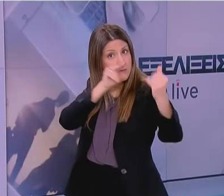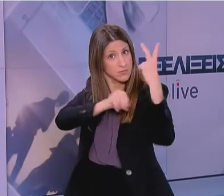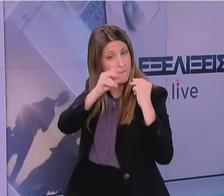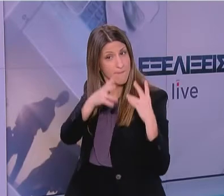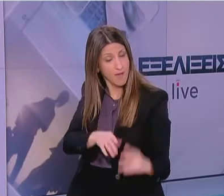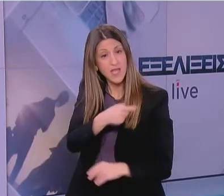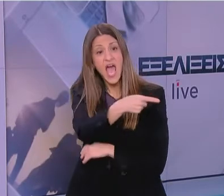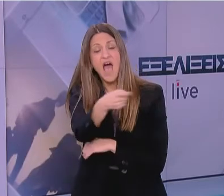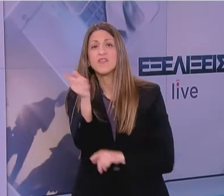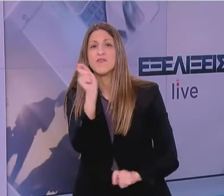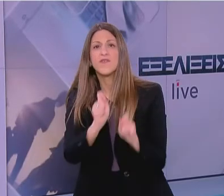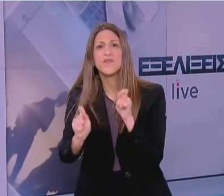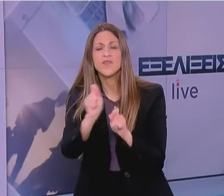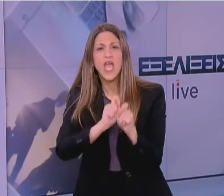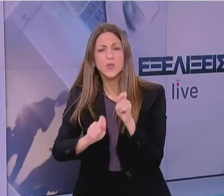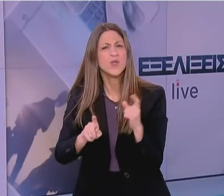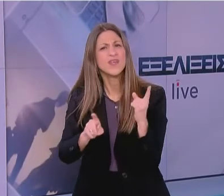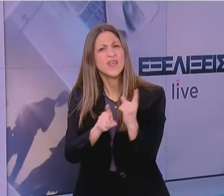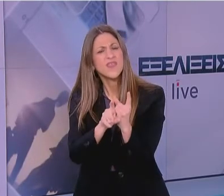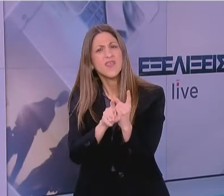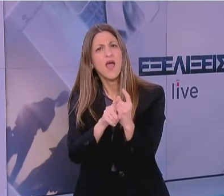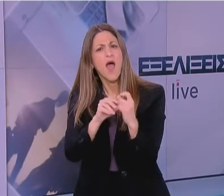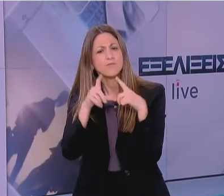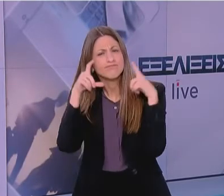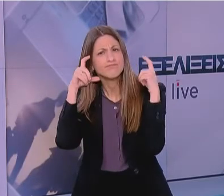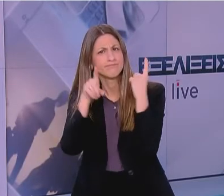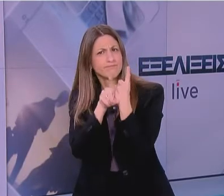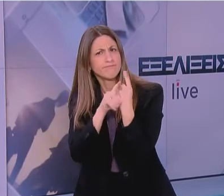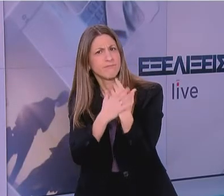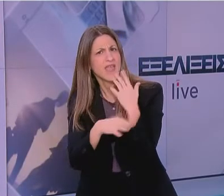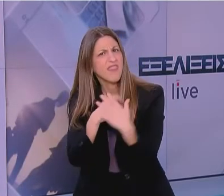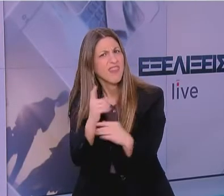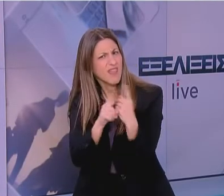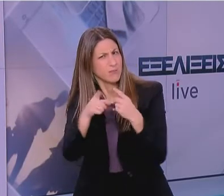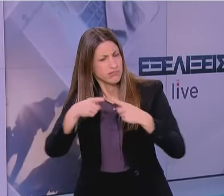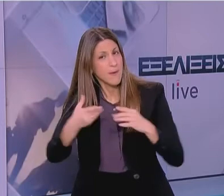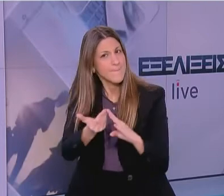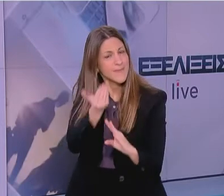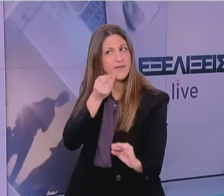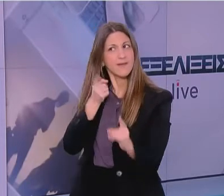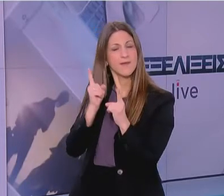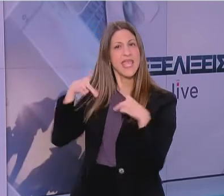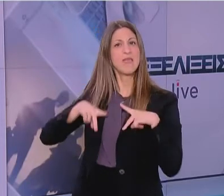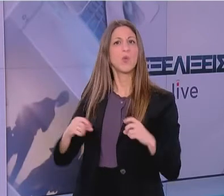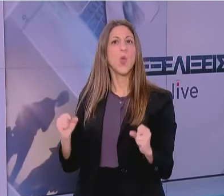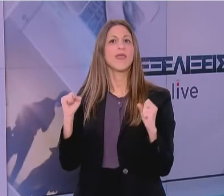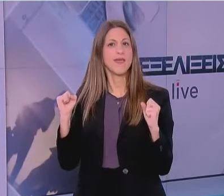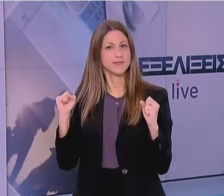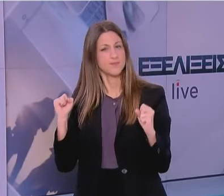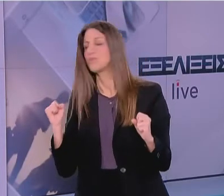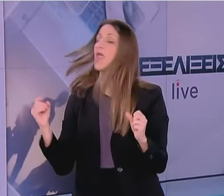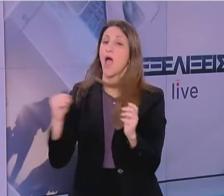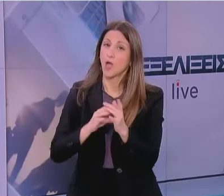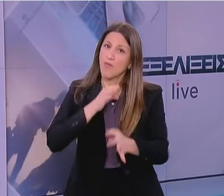στην προμήθεια 3D εκτυπωμένων μέσων ατομικής προστασίας, κατόπιν συνεννόησης με το Υπουργείο Υγείας. Σημειώνεται ακόμα